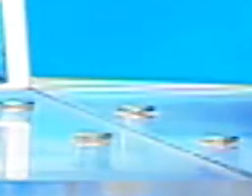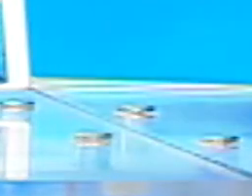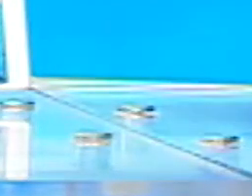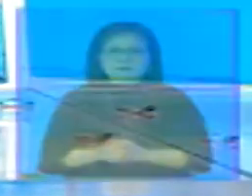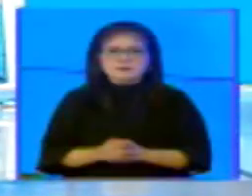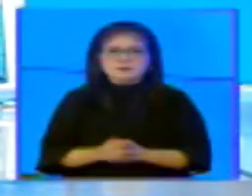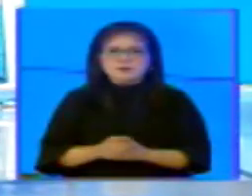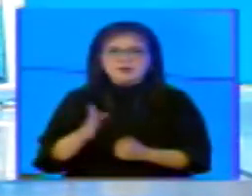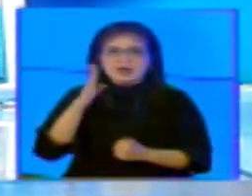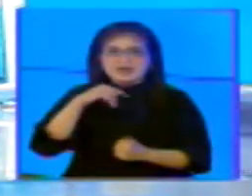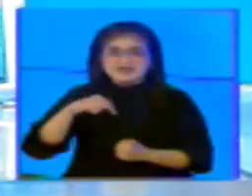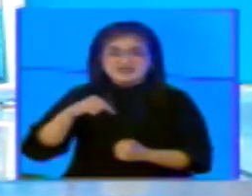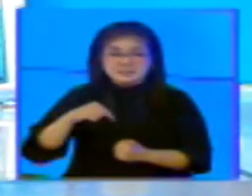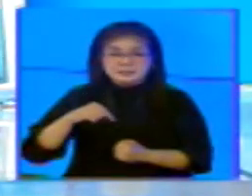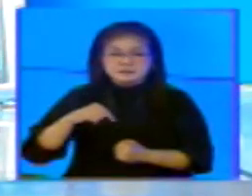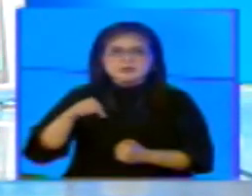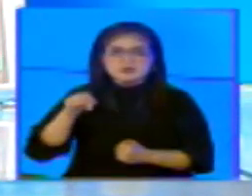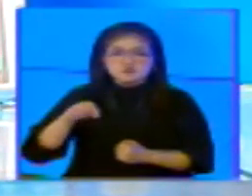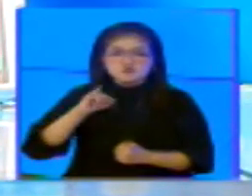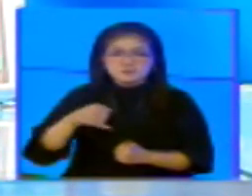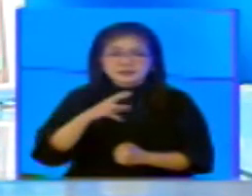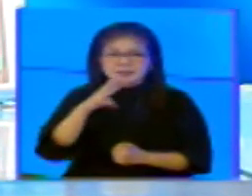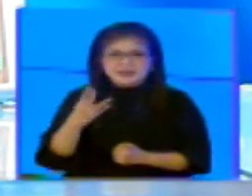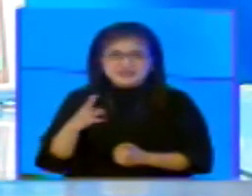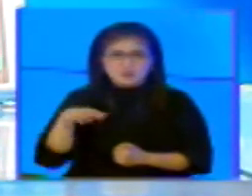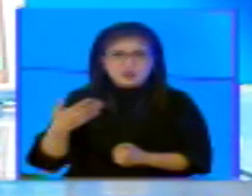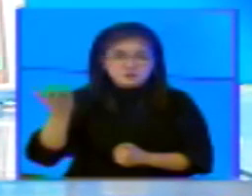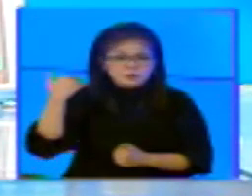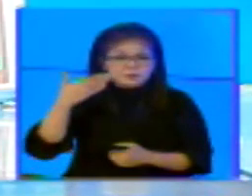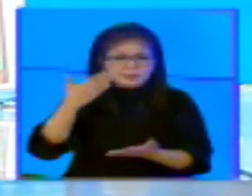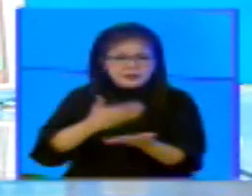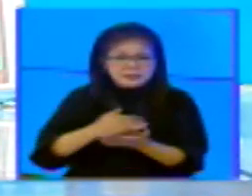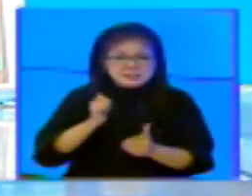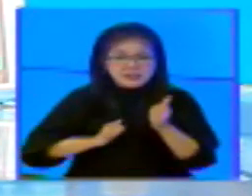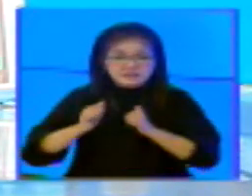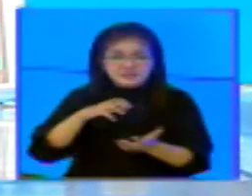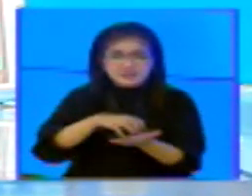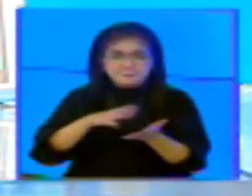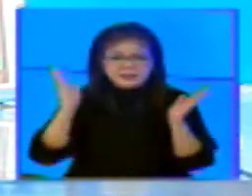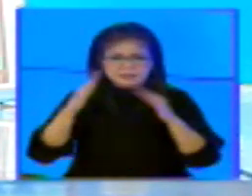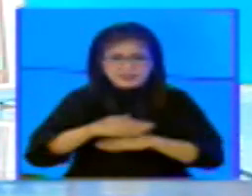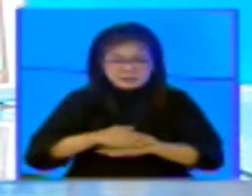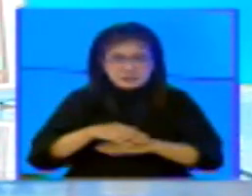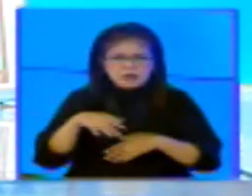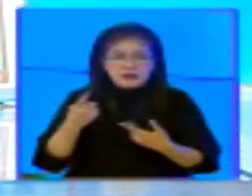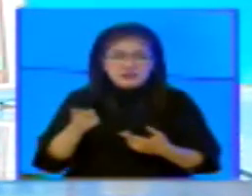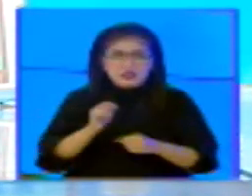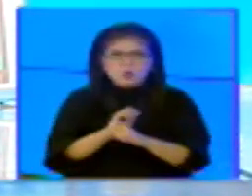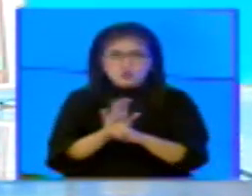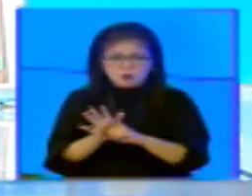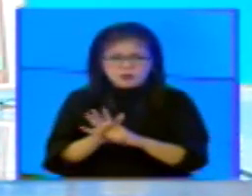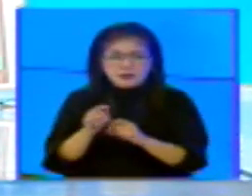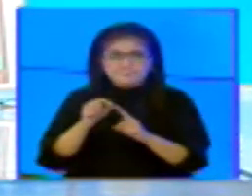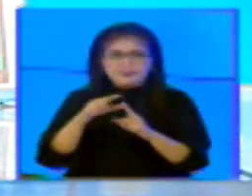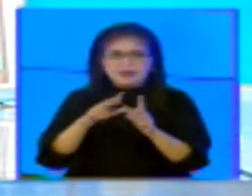Kembali di seputar NUC yang pemirsa, hari ini adalah Jumat ketiga sejak diberlakukannya pembatasan aktivitas di tempat-tempat ibadah akibat pandemi virus